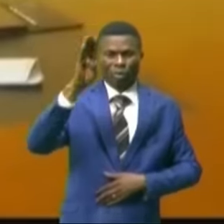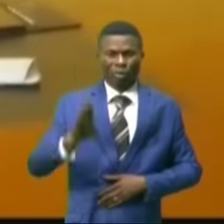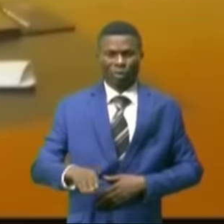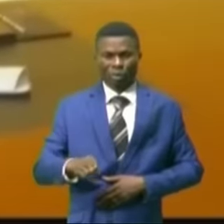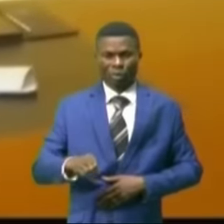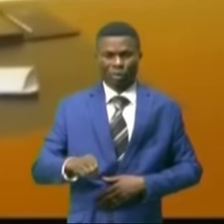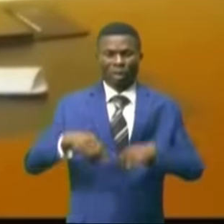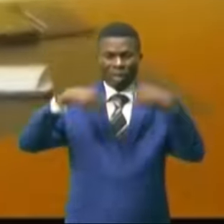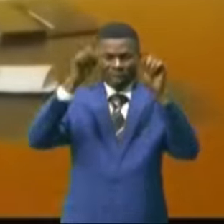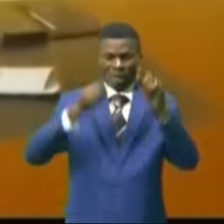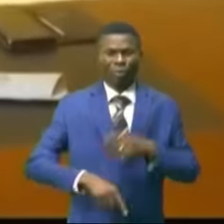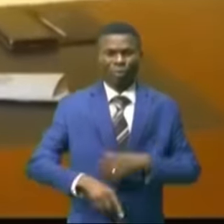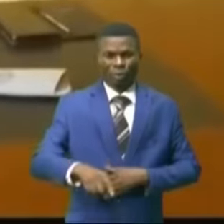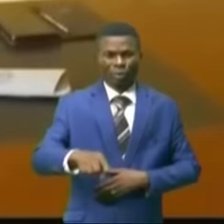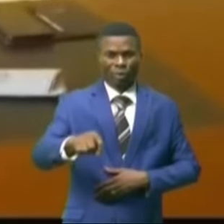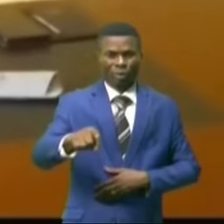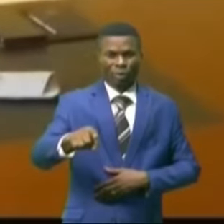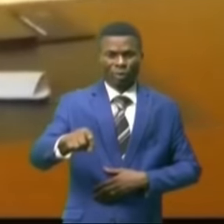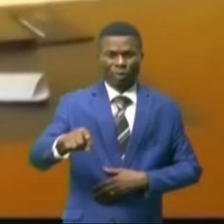de cette année